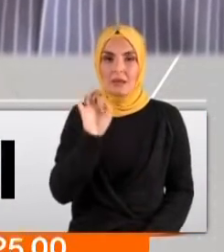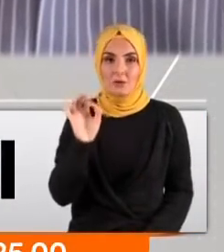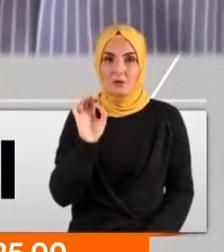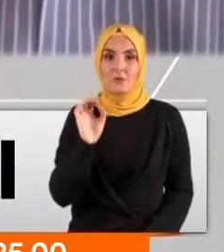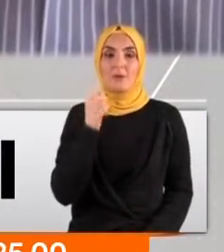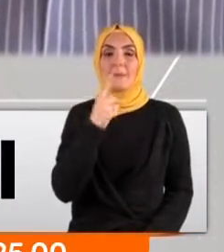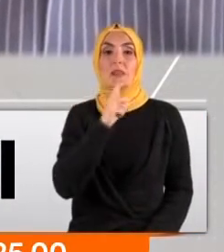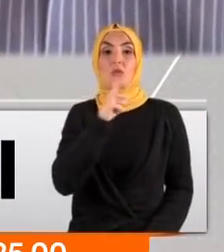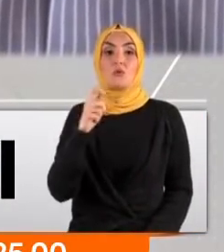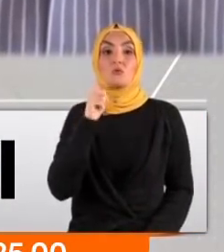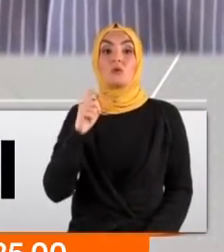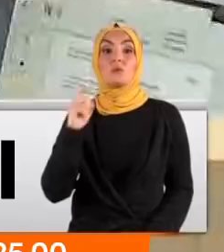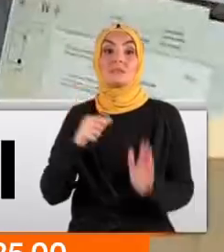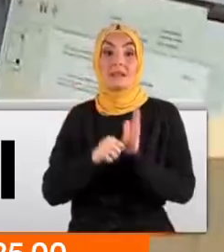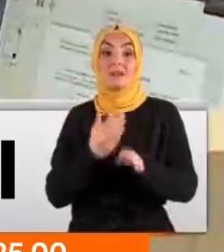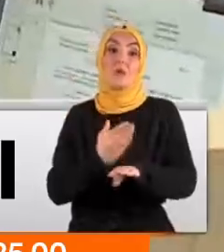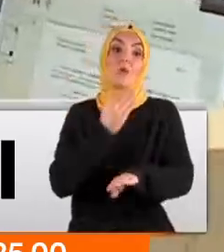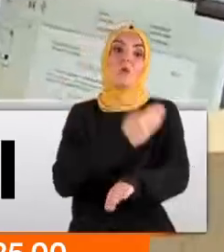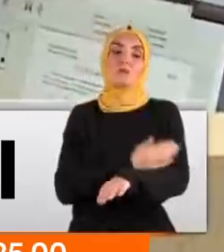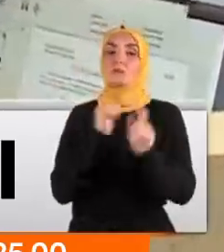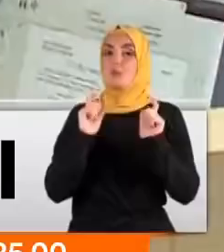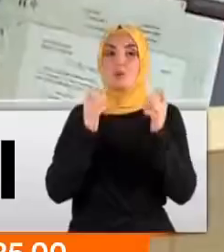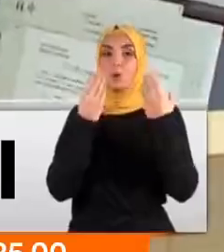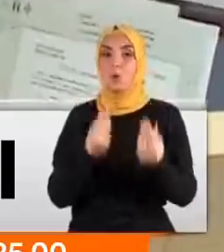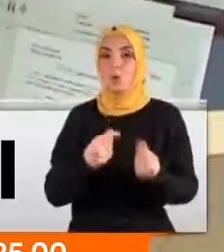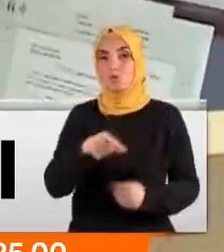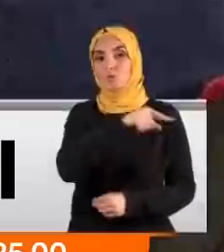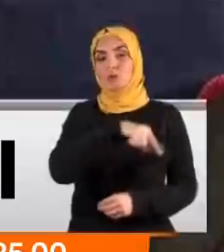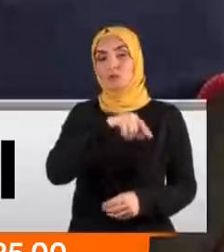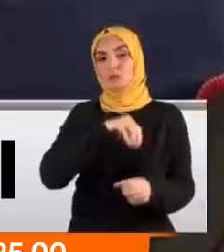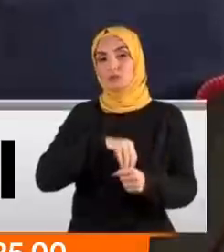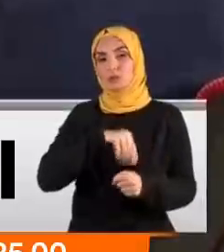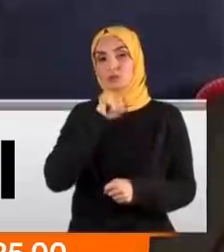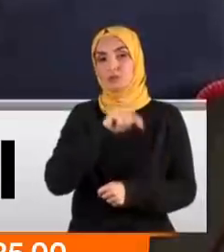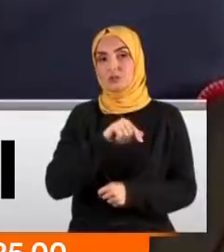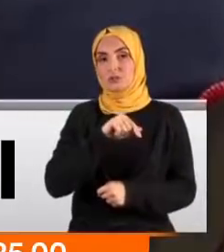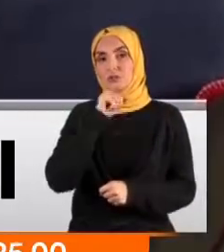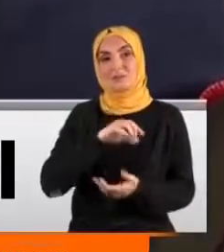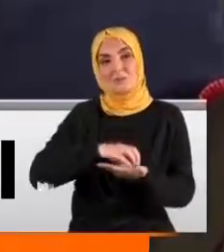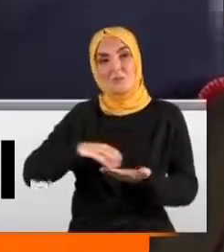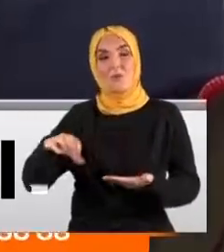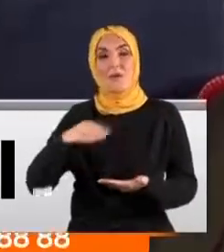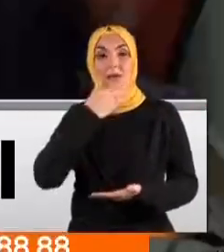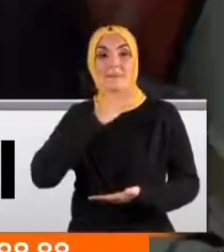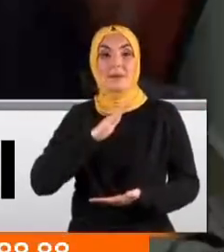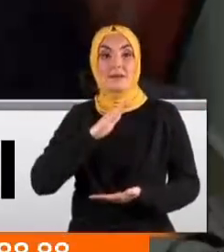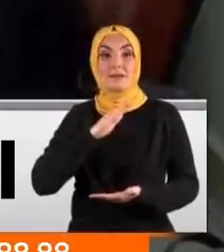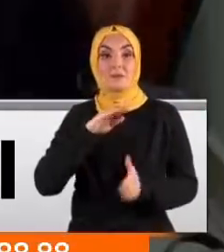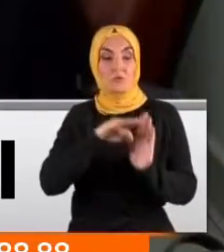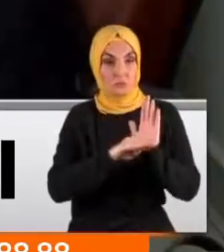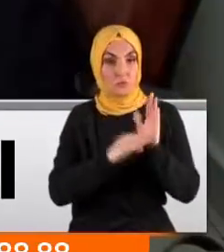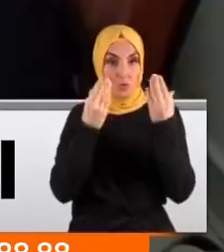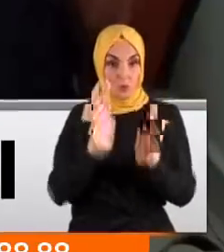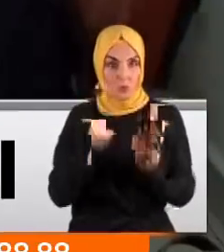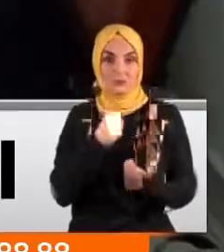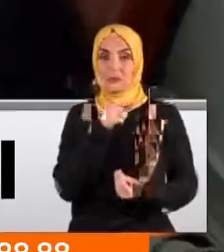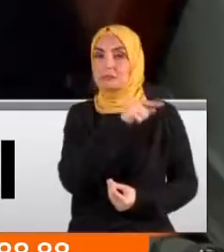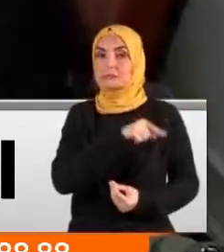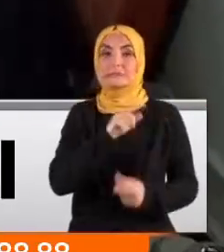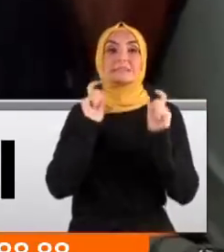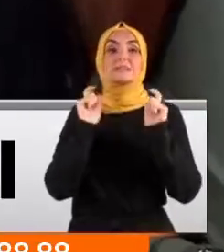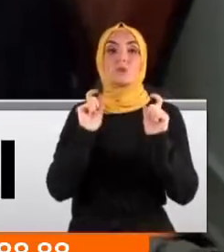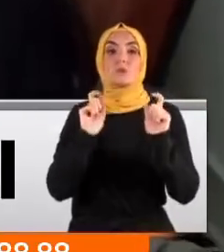sigortalı olmuş arkadaşlardan oluşuyor. Kısmi emeklilik formülü devreye girerse sigortası 1999 yılı öncesinde başlayan